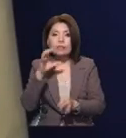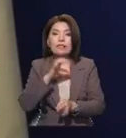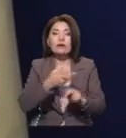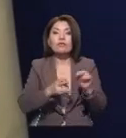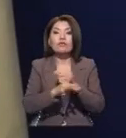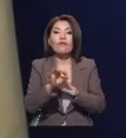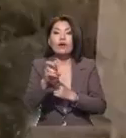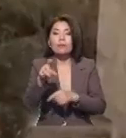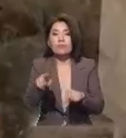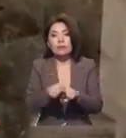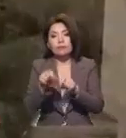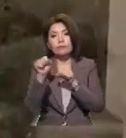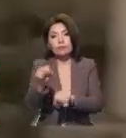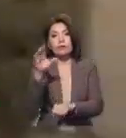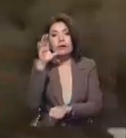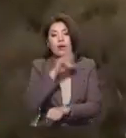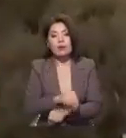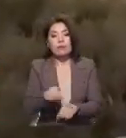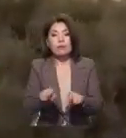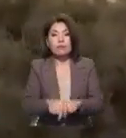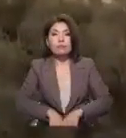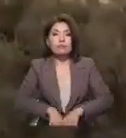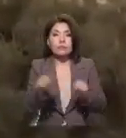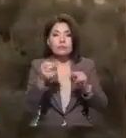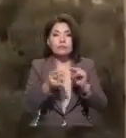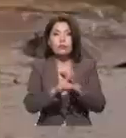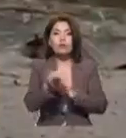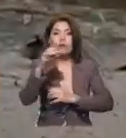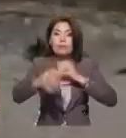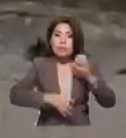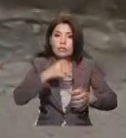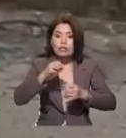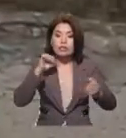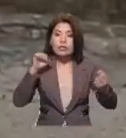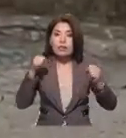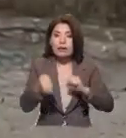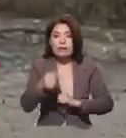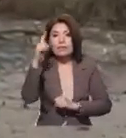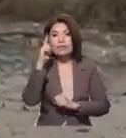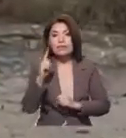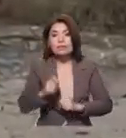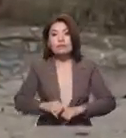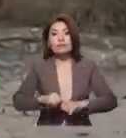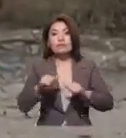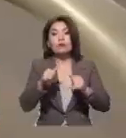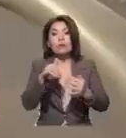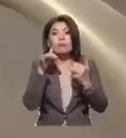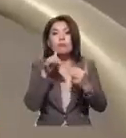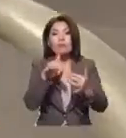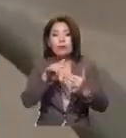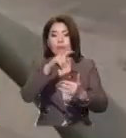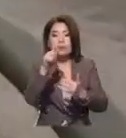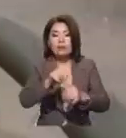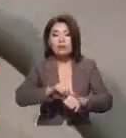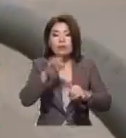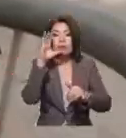и к обороне. Несмотря на растущую напряженность и международное давление, Израиль расширяет наземную операцию в секторе